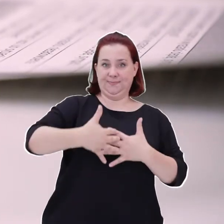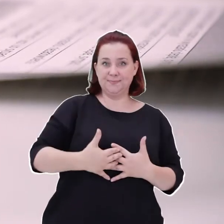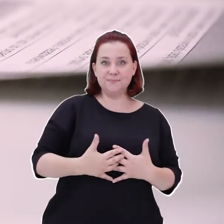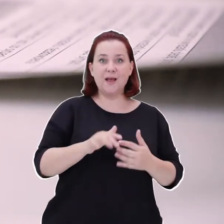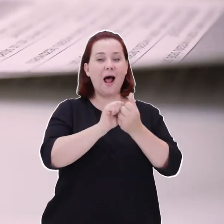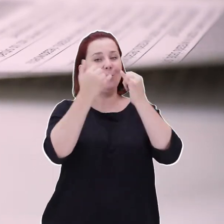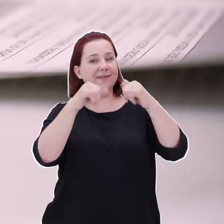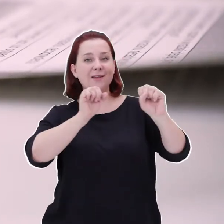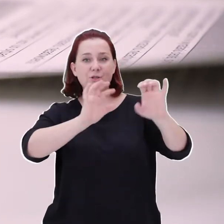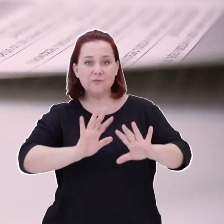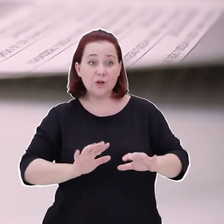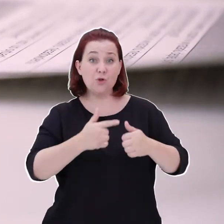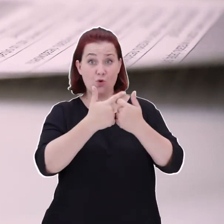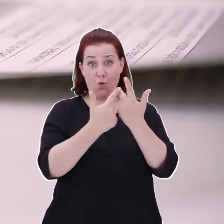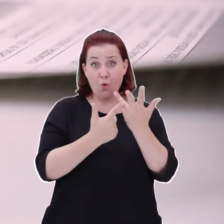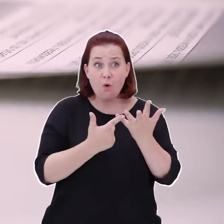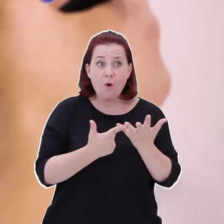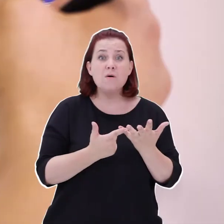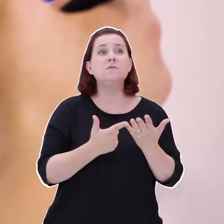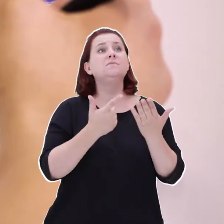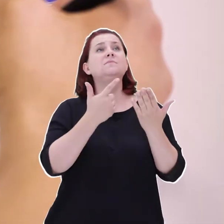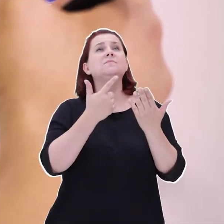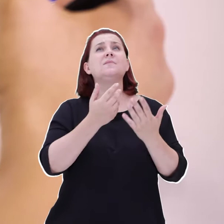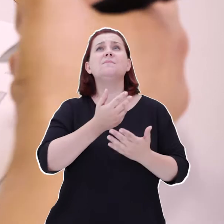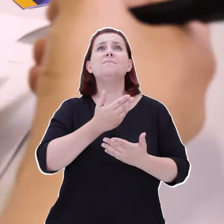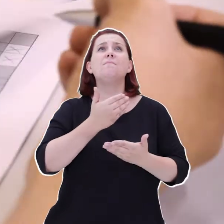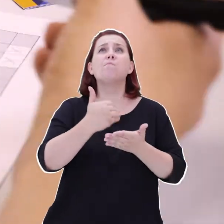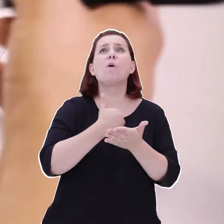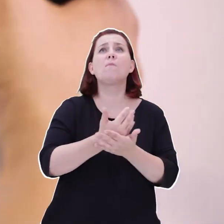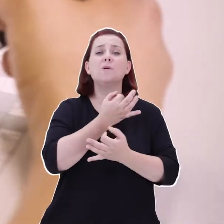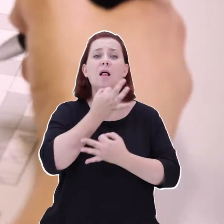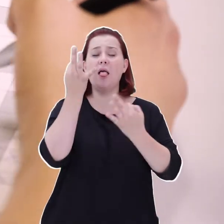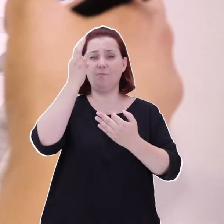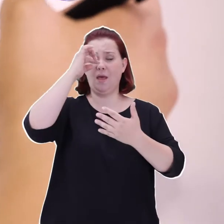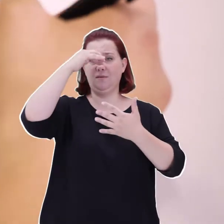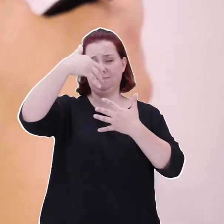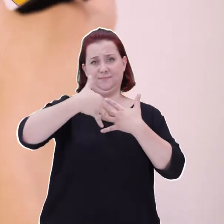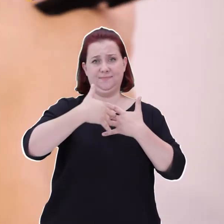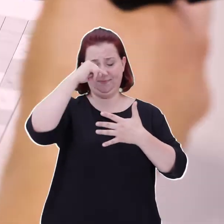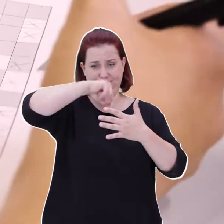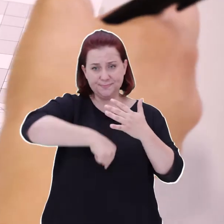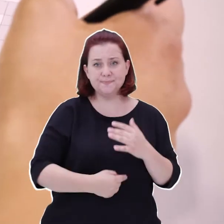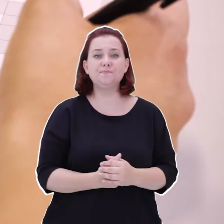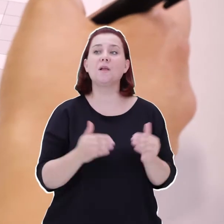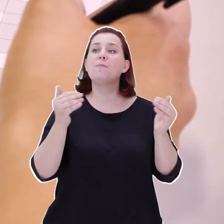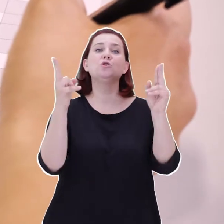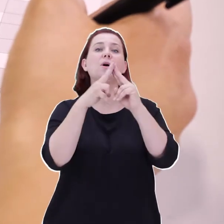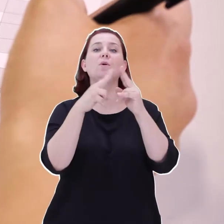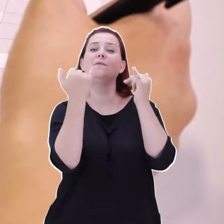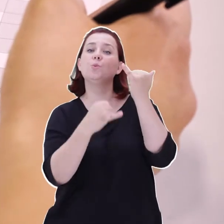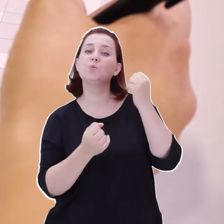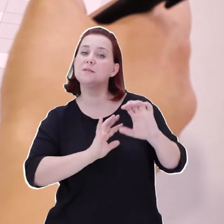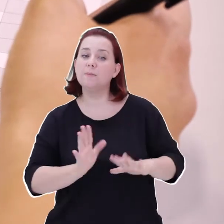inne ćwiczenia. I te narzędzia pomogą Wam dokonać głębszej samooceny. Są różne możliwości